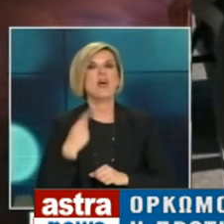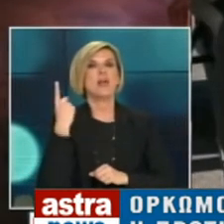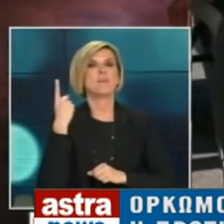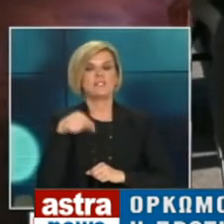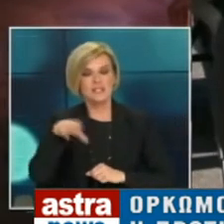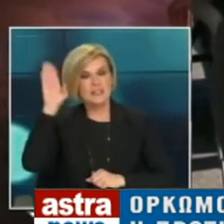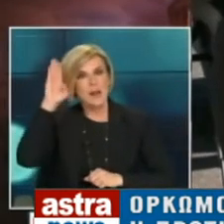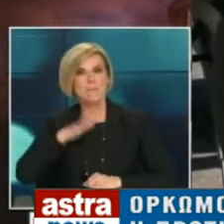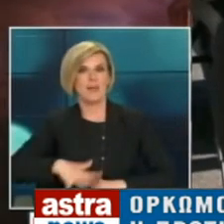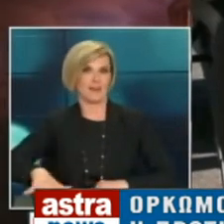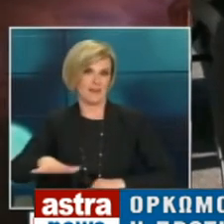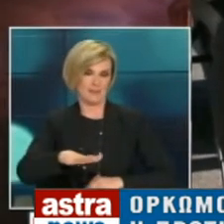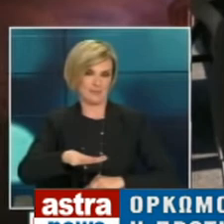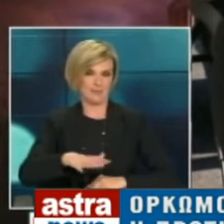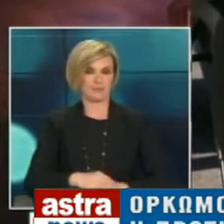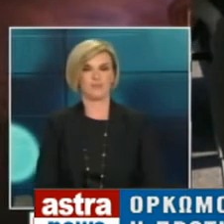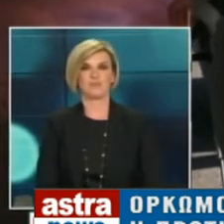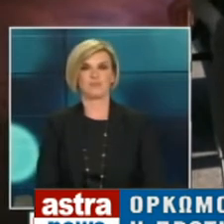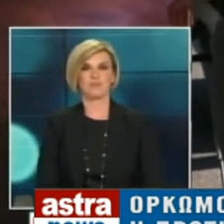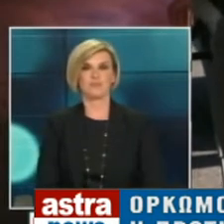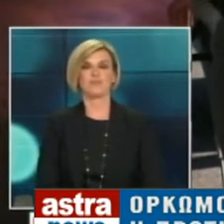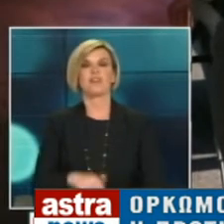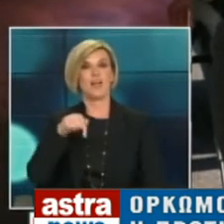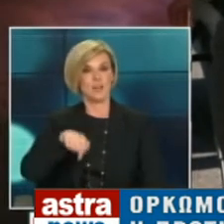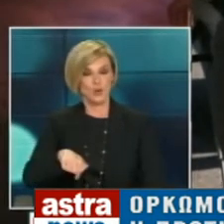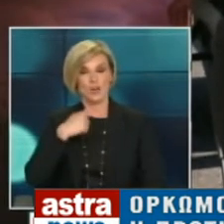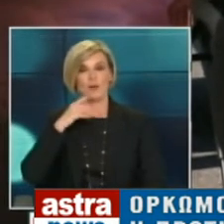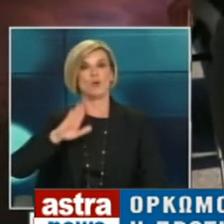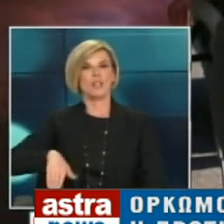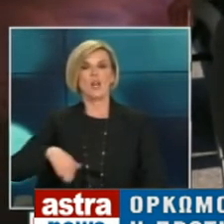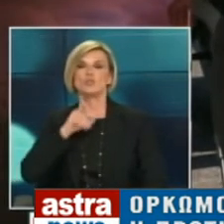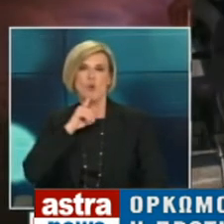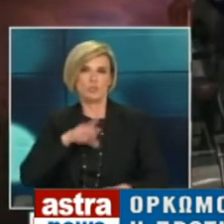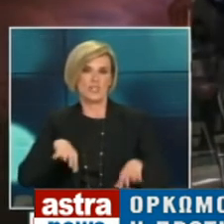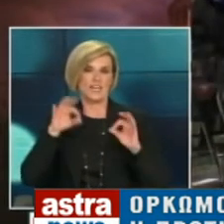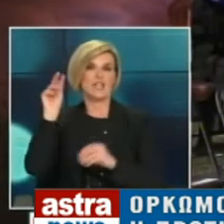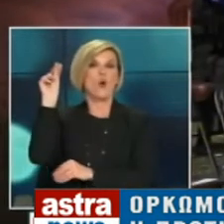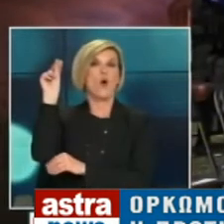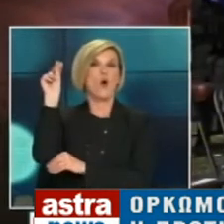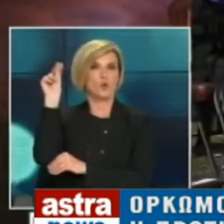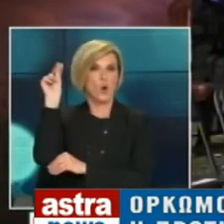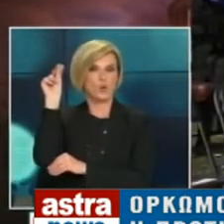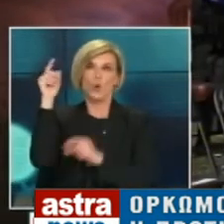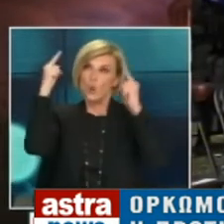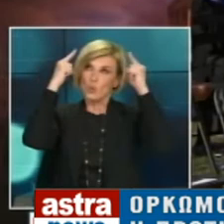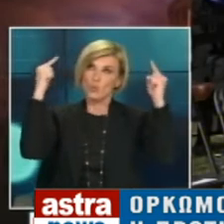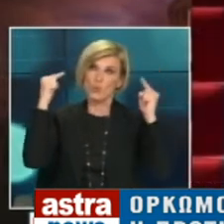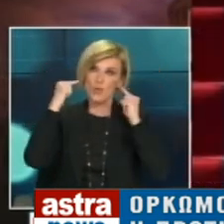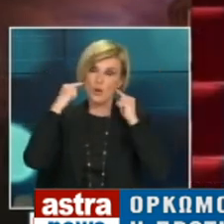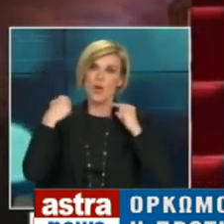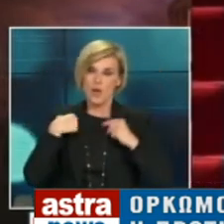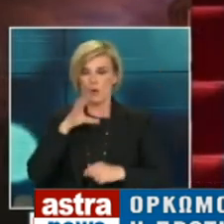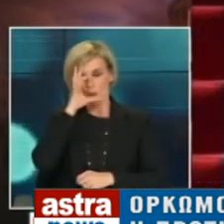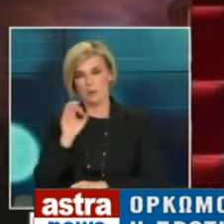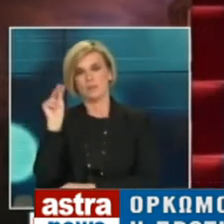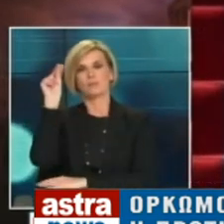Αμερικανοί, κλείνω όπως άρχισα με τον ιερό μας όρκο. Και ενώπιον του Θεού και ενώπιον όλων σας, σας δίνω το λόγο